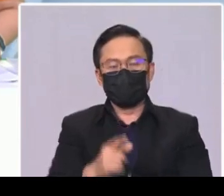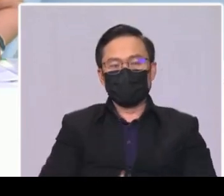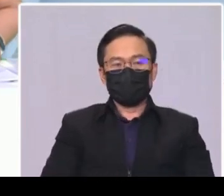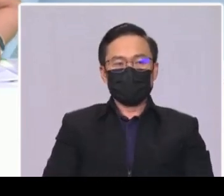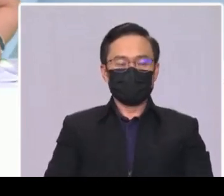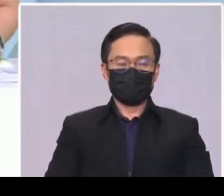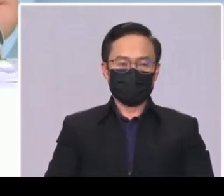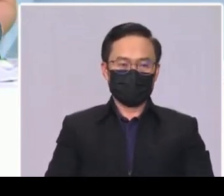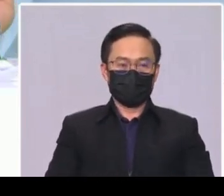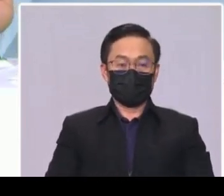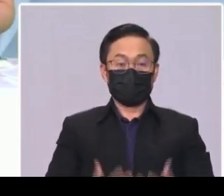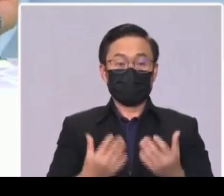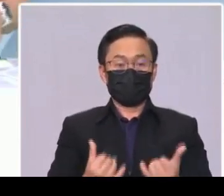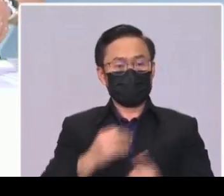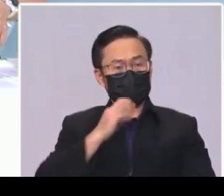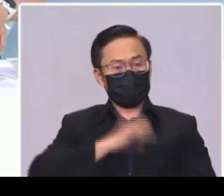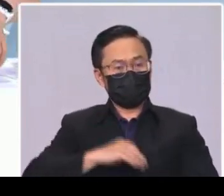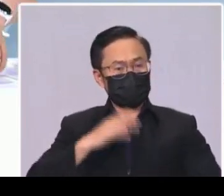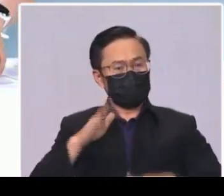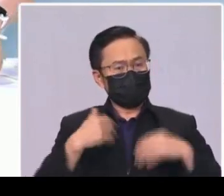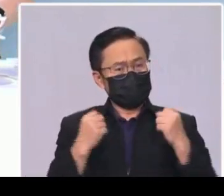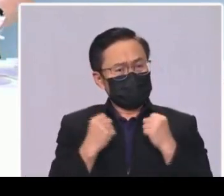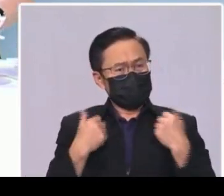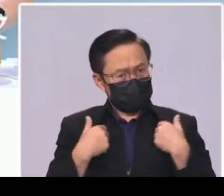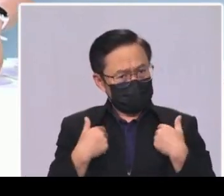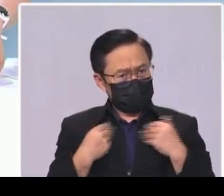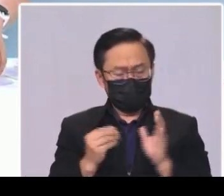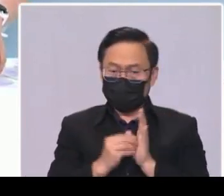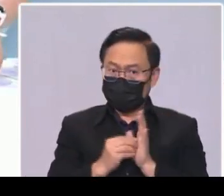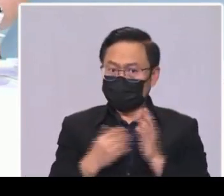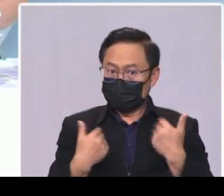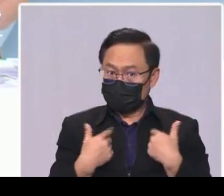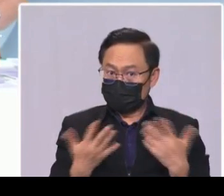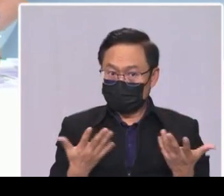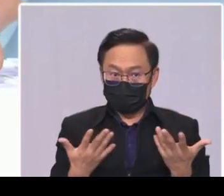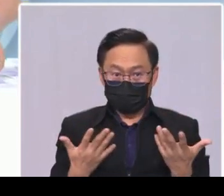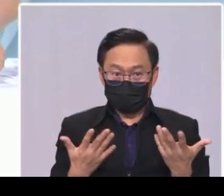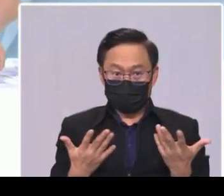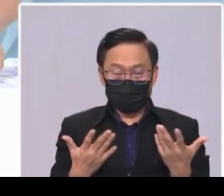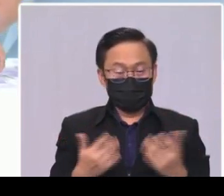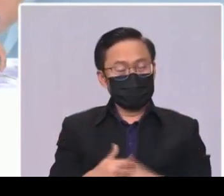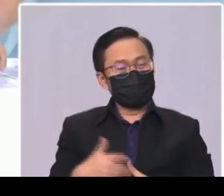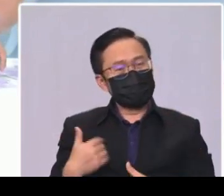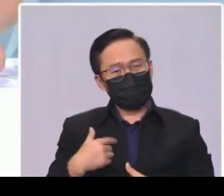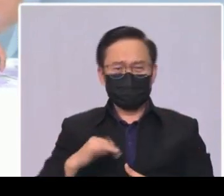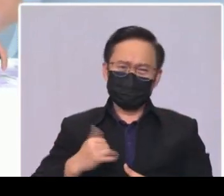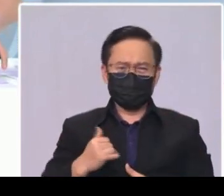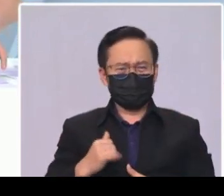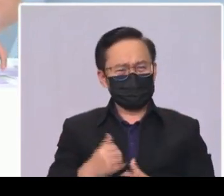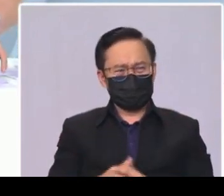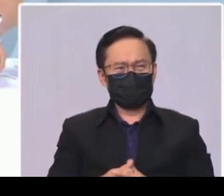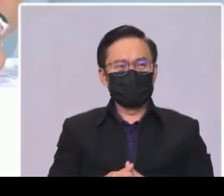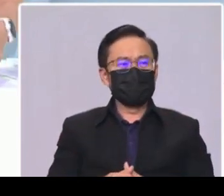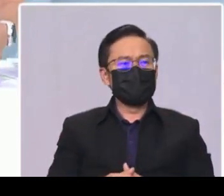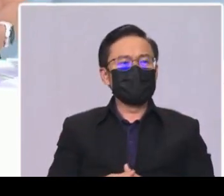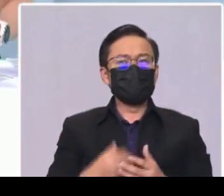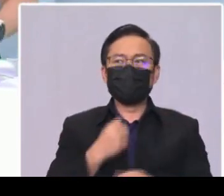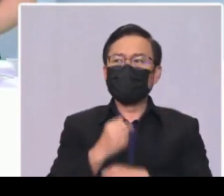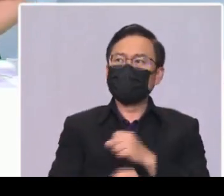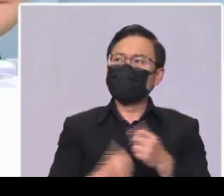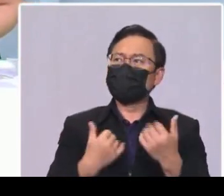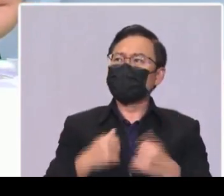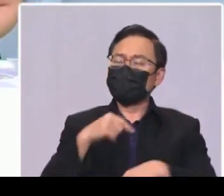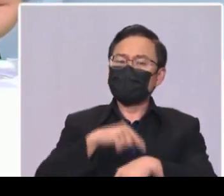ขอถามคุณพี่วัฒน์ดีกว่ายังรู้สึกหนาวอยู่ไหมคะกรุงเทพฯมันก็เป็นช่วงแบบนะหรอก็ถือว่าถือว่าเย็นกว่าทุกปี